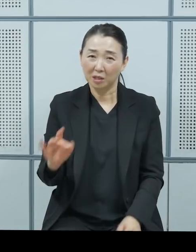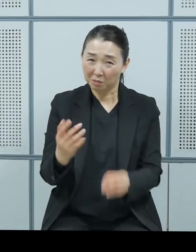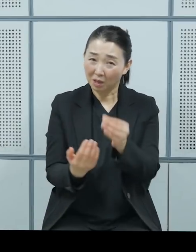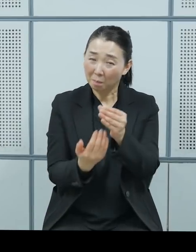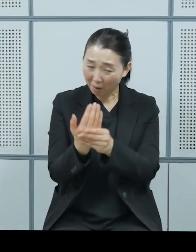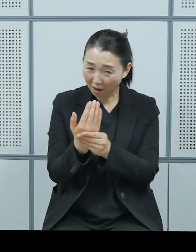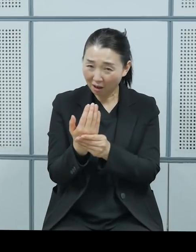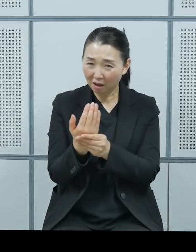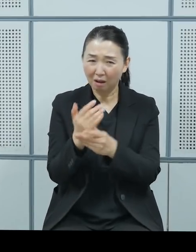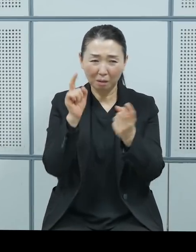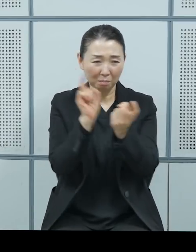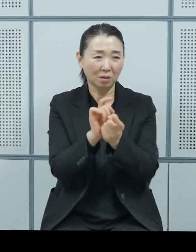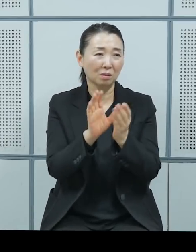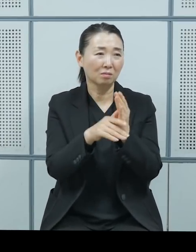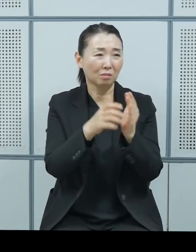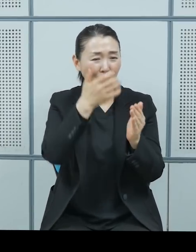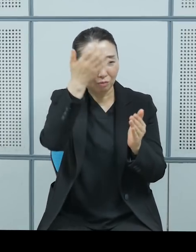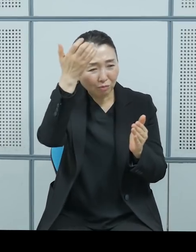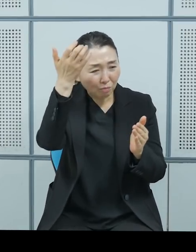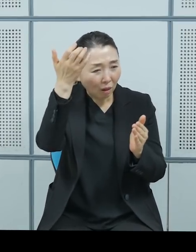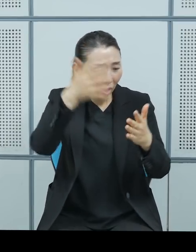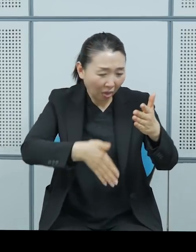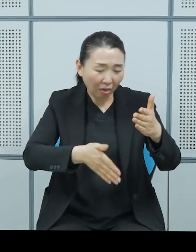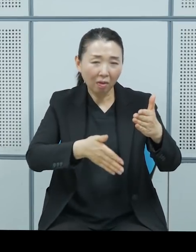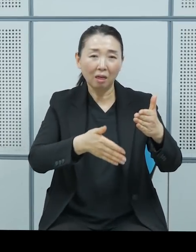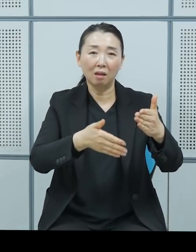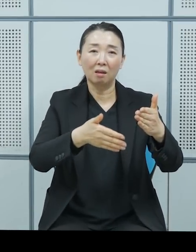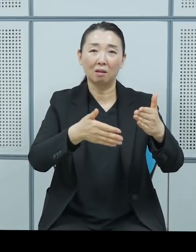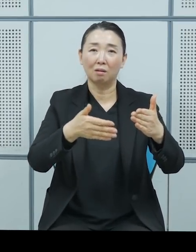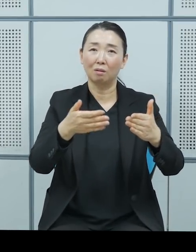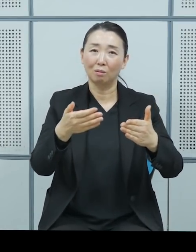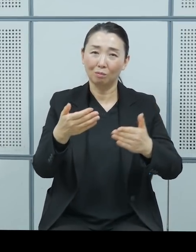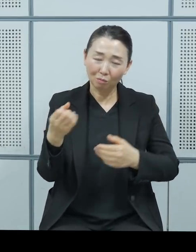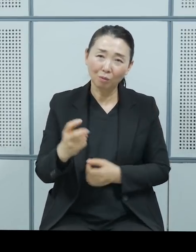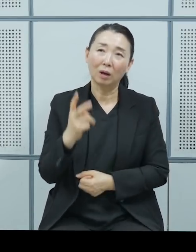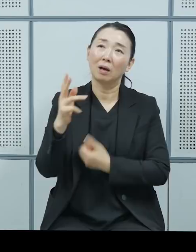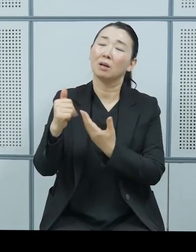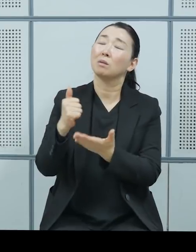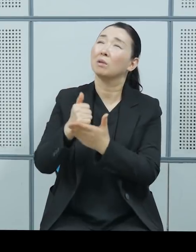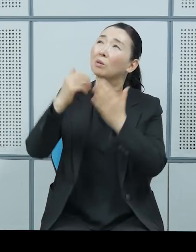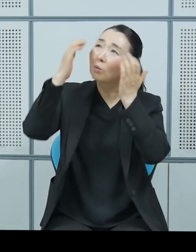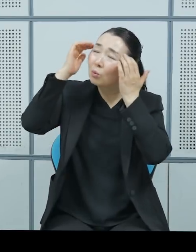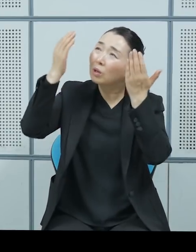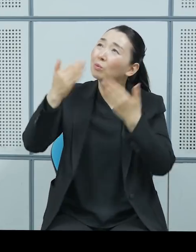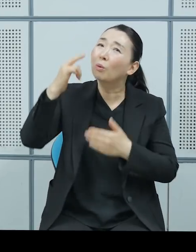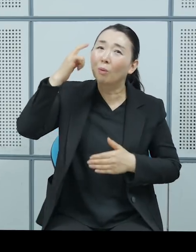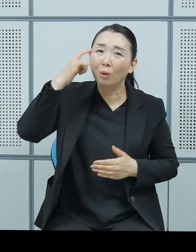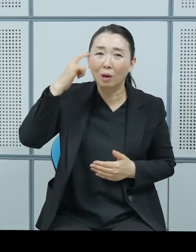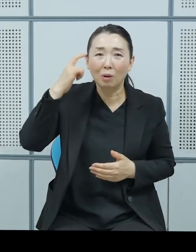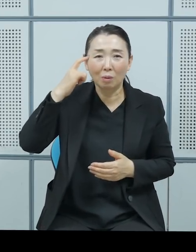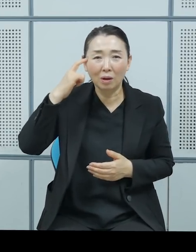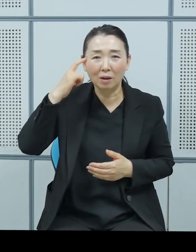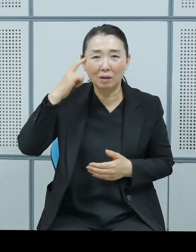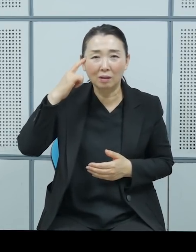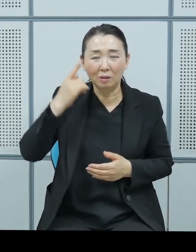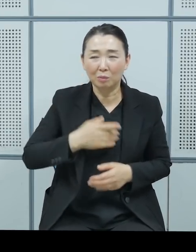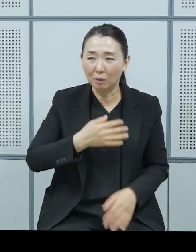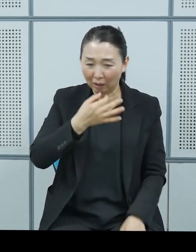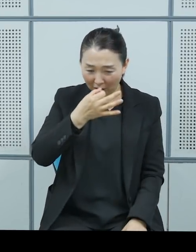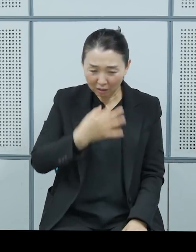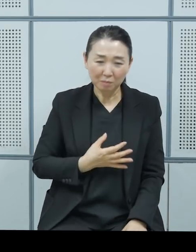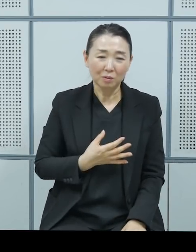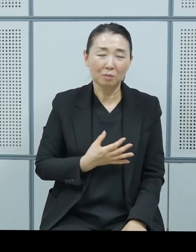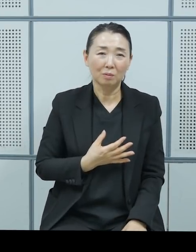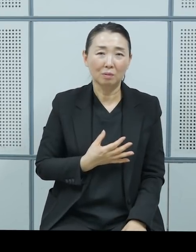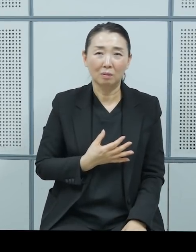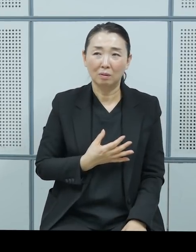때 어떻게 보면 꿈이 이루어지지 않고 하나님께서 왜 이런 고난을 나에게 주셨을까? 이렇게 힘든